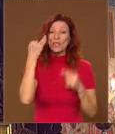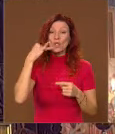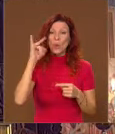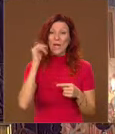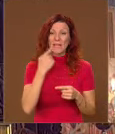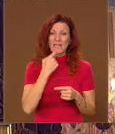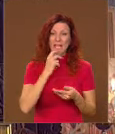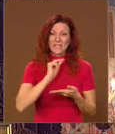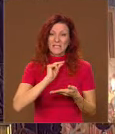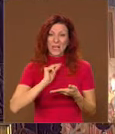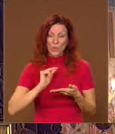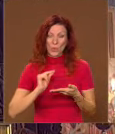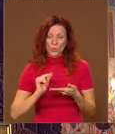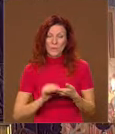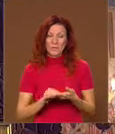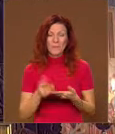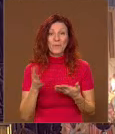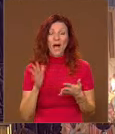чрез участието в това таинство,